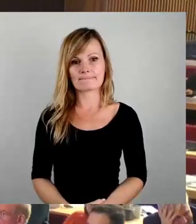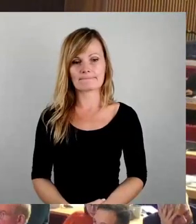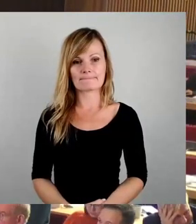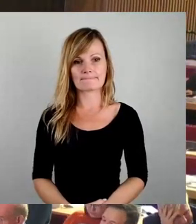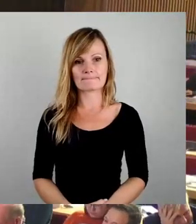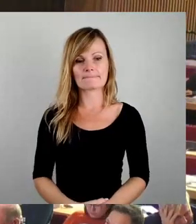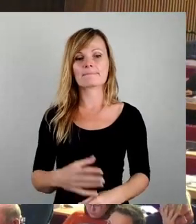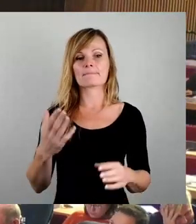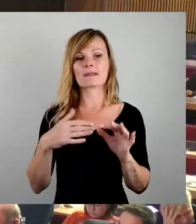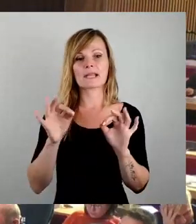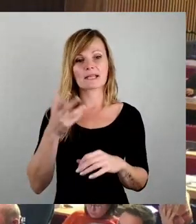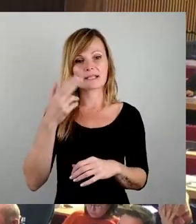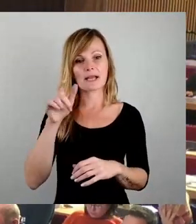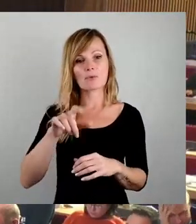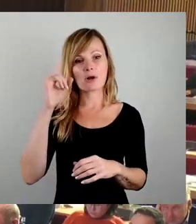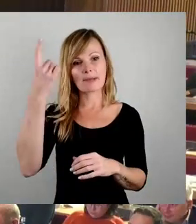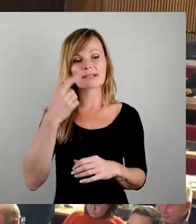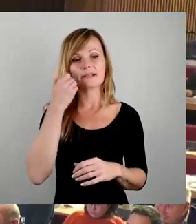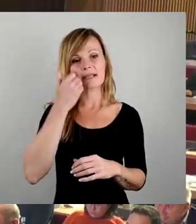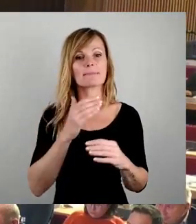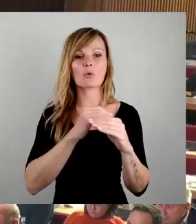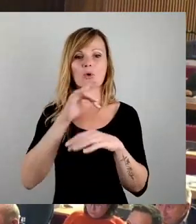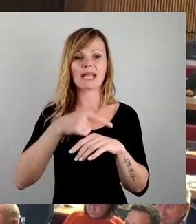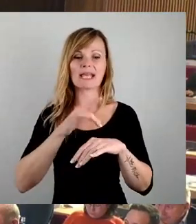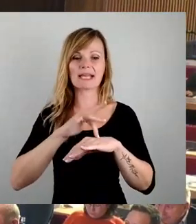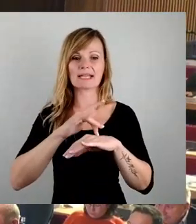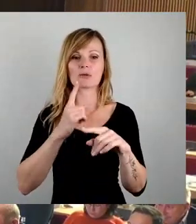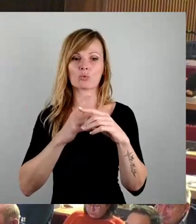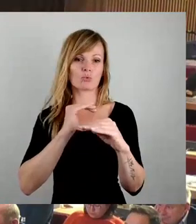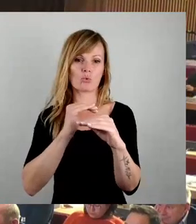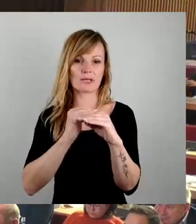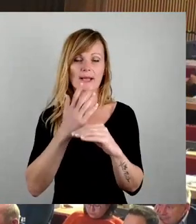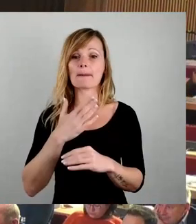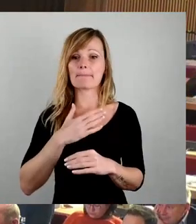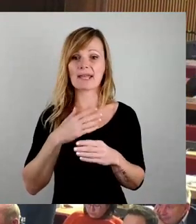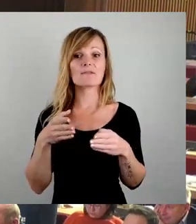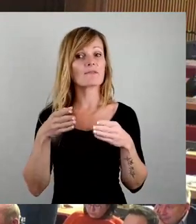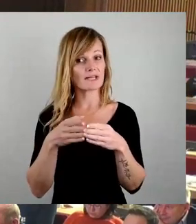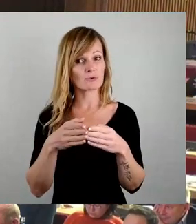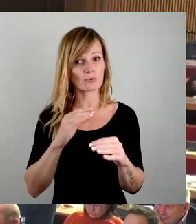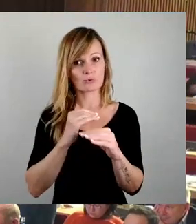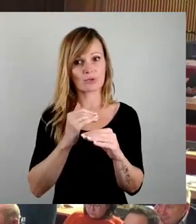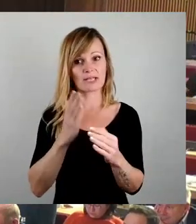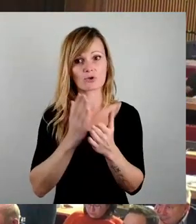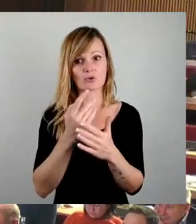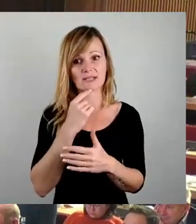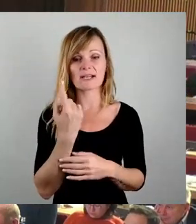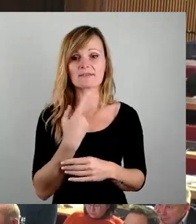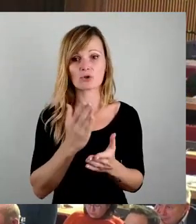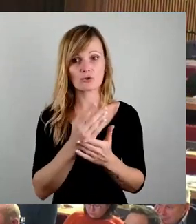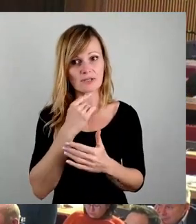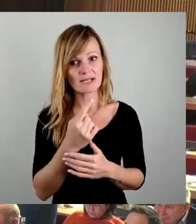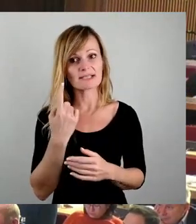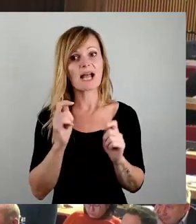Bürgermeister, liebe Kolleginnen und Kollegen, mein Fraktionskollege hat es ja schon gesagt, wir werden den Antrag